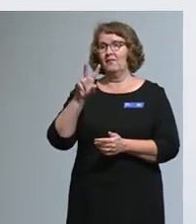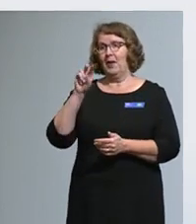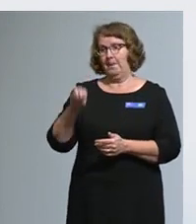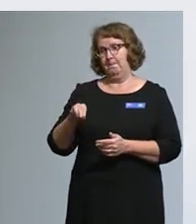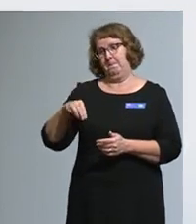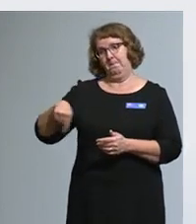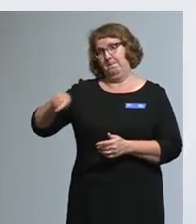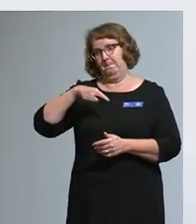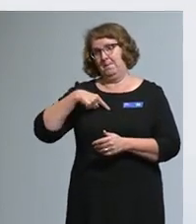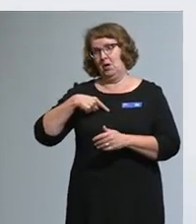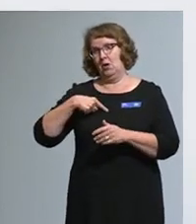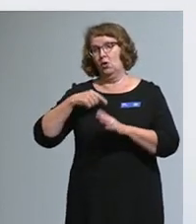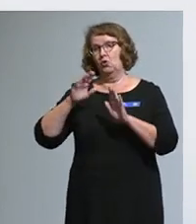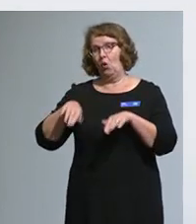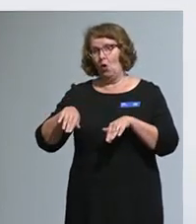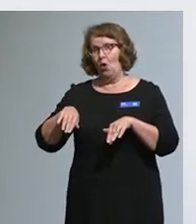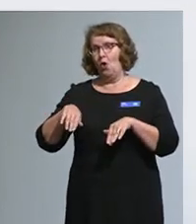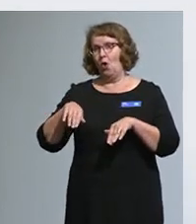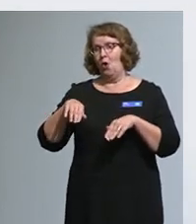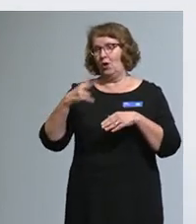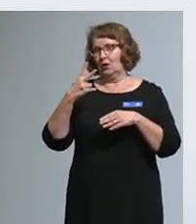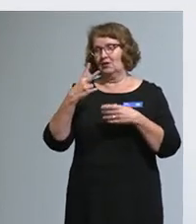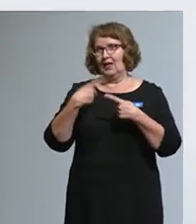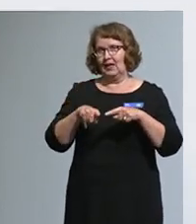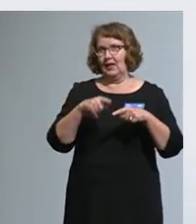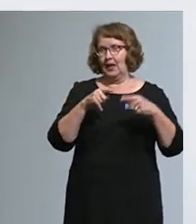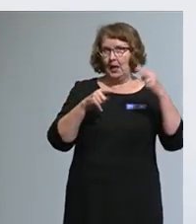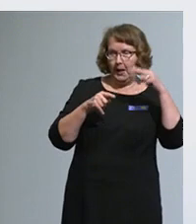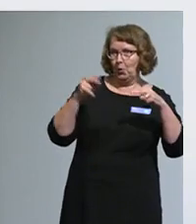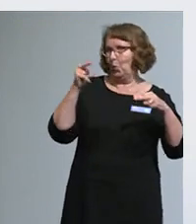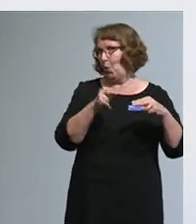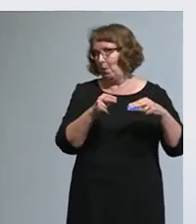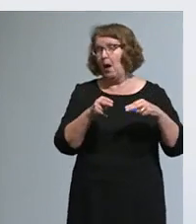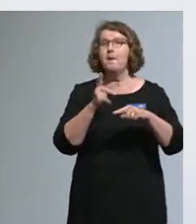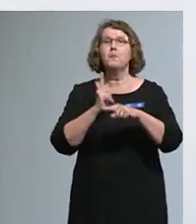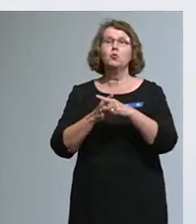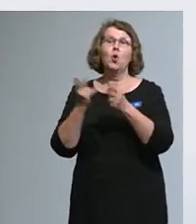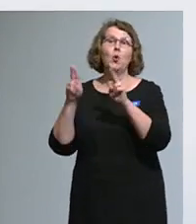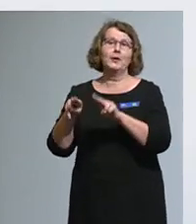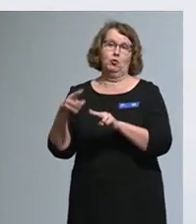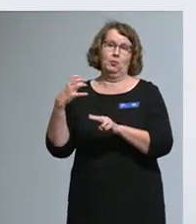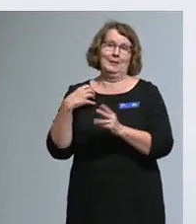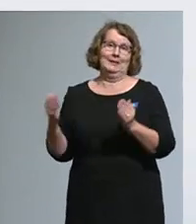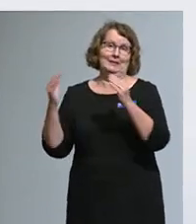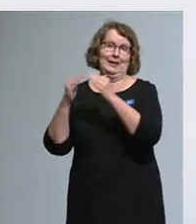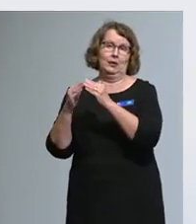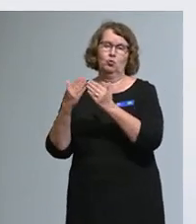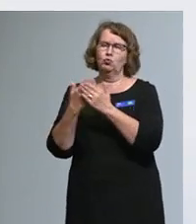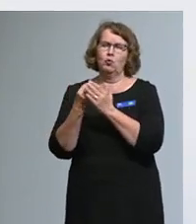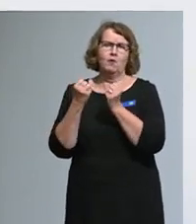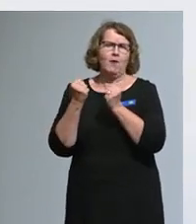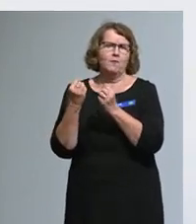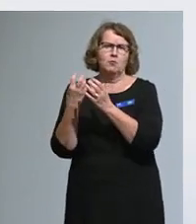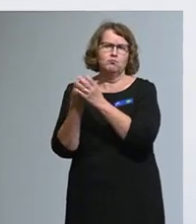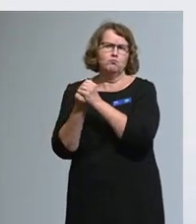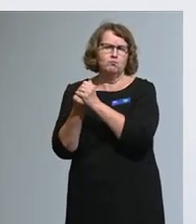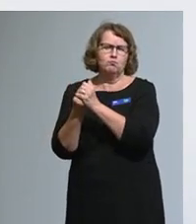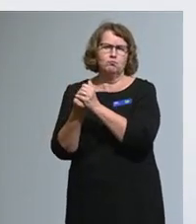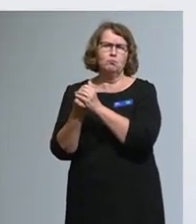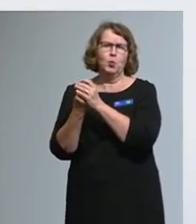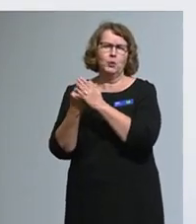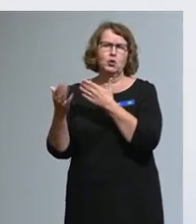kuulitte, niin jo kaksi eri näkökulmaa ja sitten vielä oikeusministeriö, että me tehdään tätä vahvassa yhteistyössä.